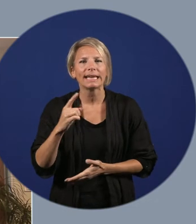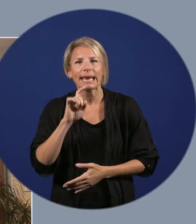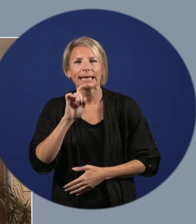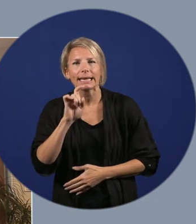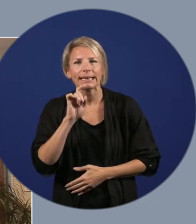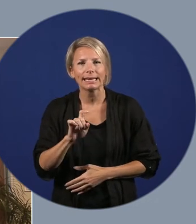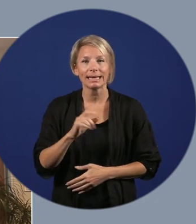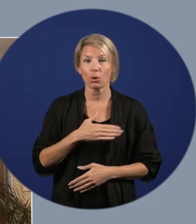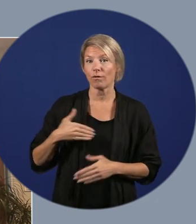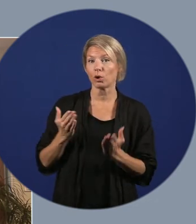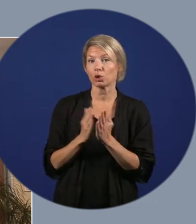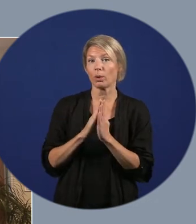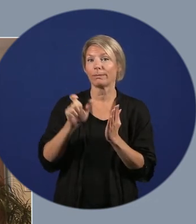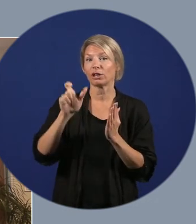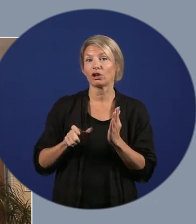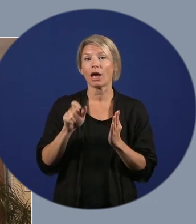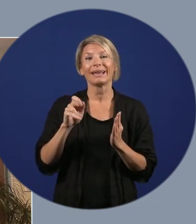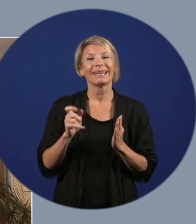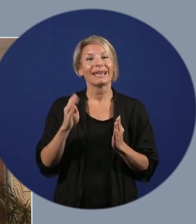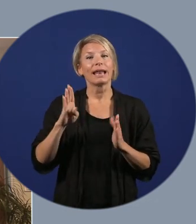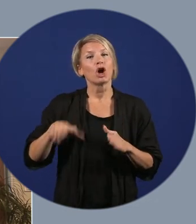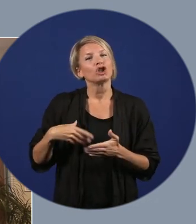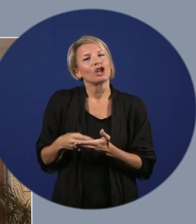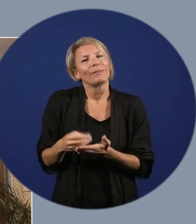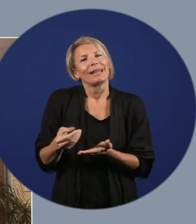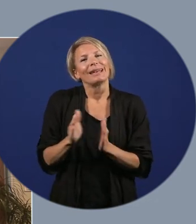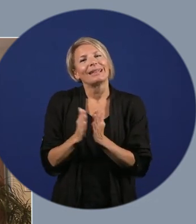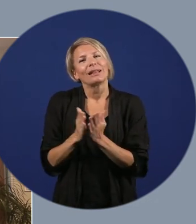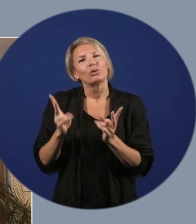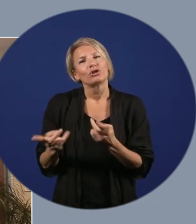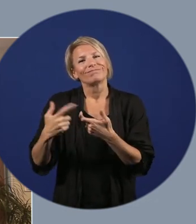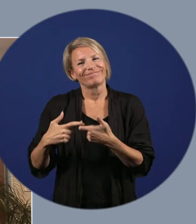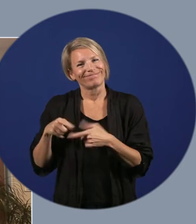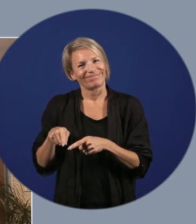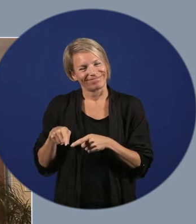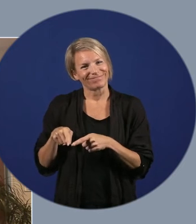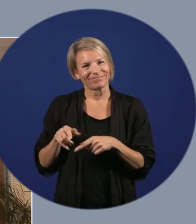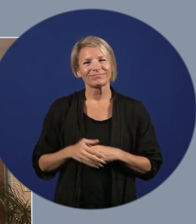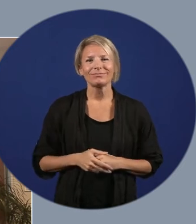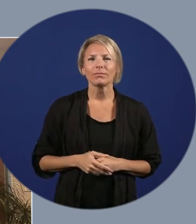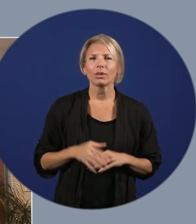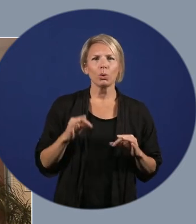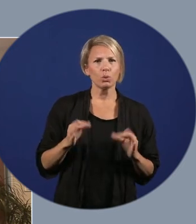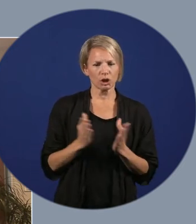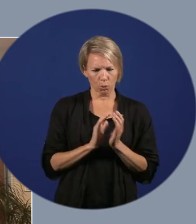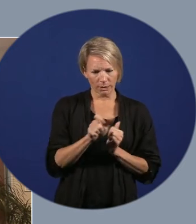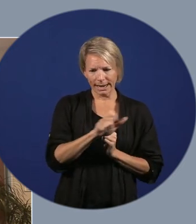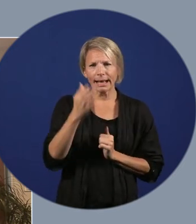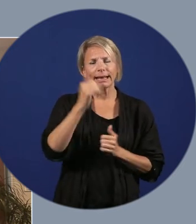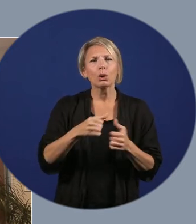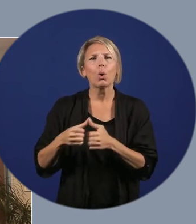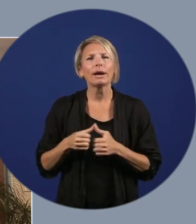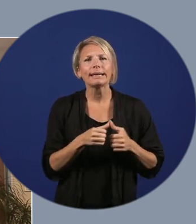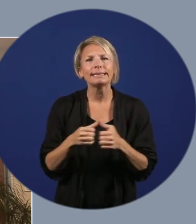vår skolbibliotekarie Rickard har också då köpt in litteratur kopplat till det här. Men hur kan man som skolledare organisera för att få